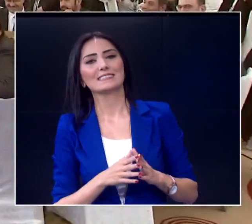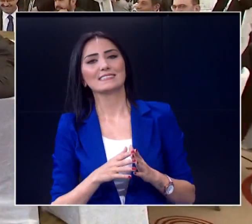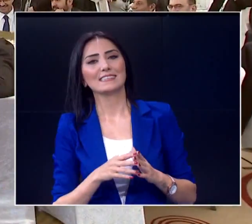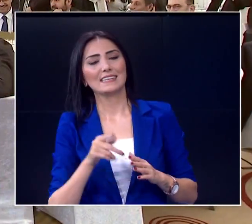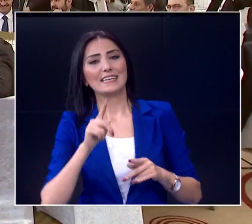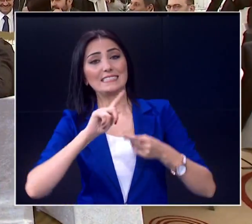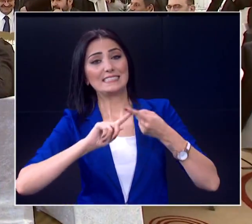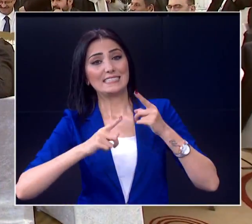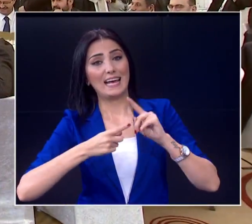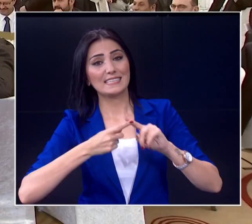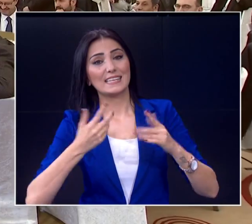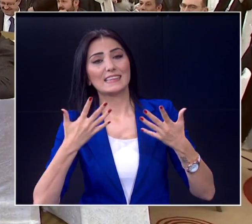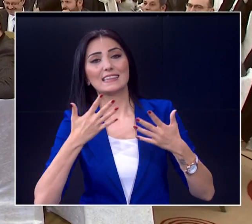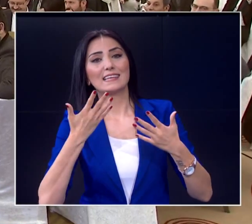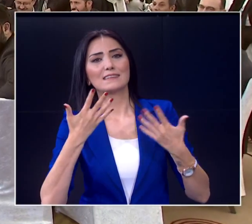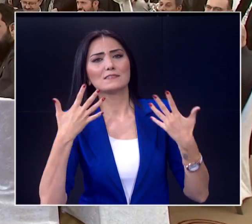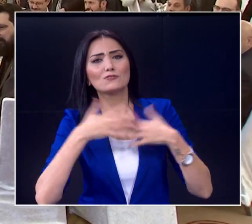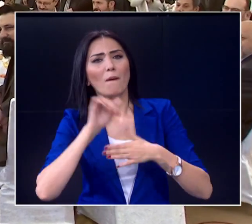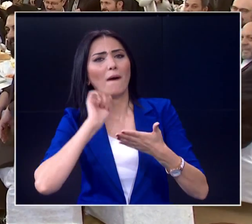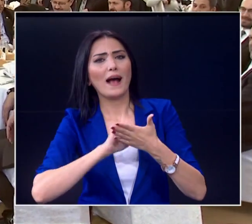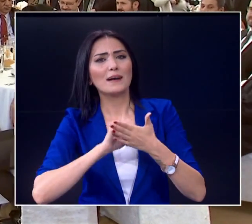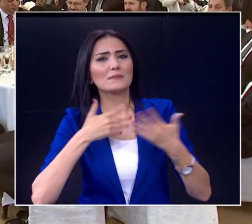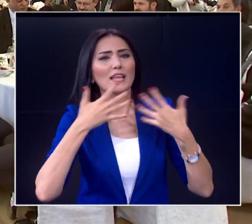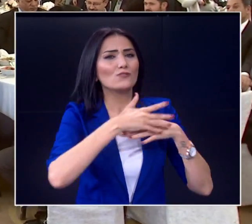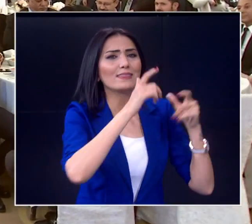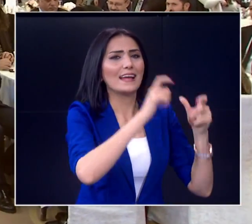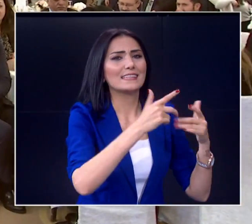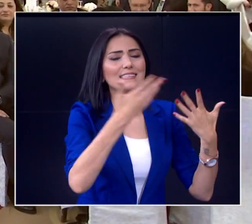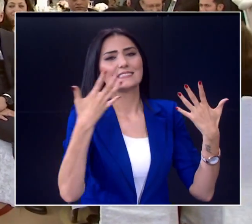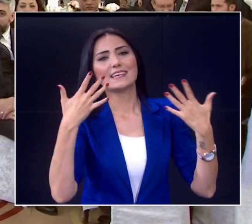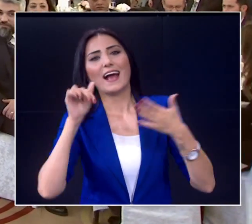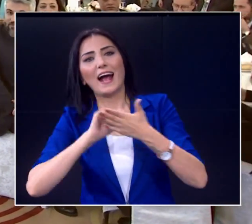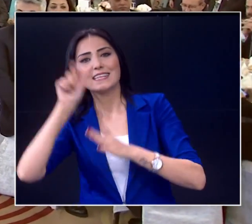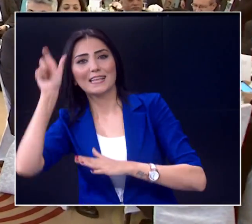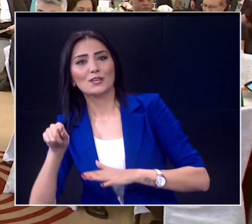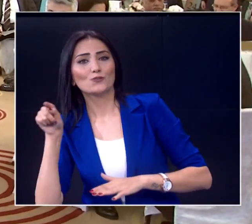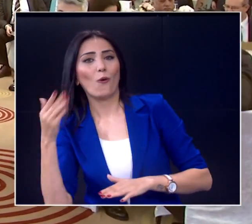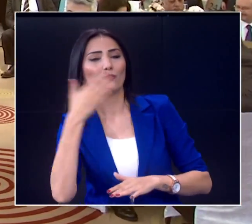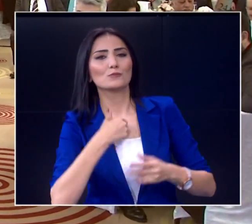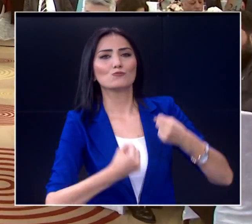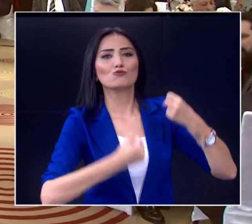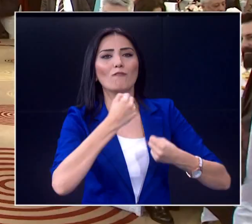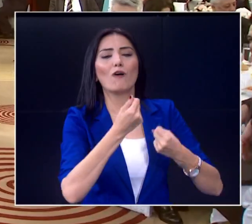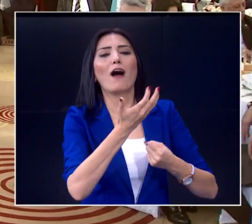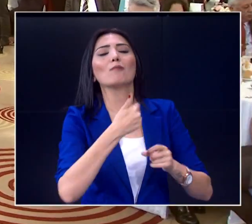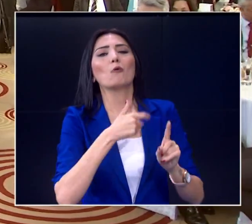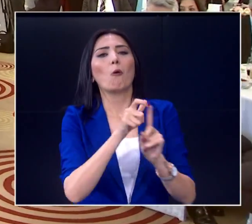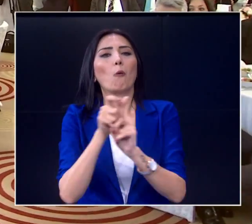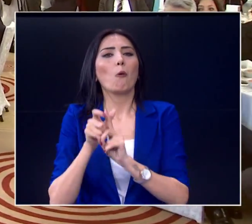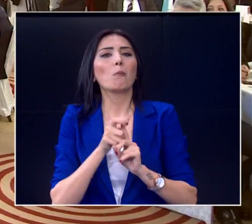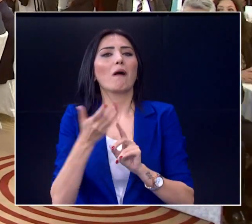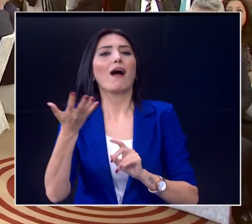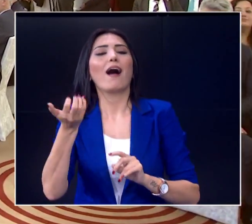Yani siyasetçi gece neredeyse, gazeteci de orada. Bizim şoförler dalmıyor, korumalar